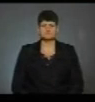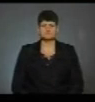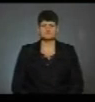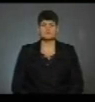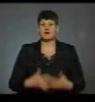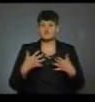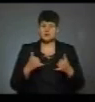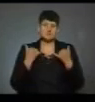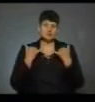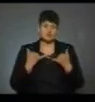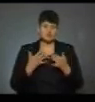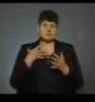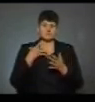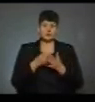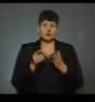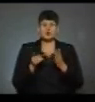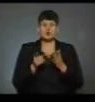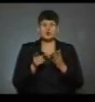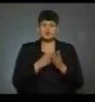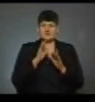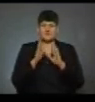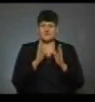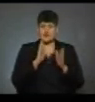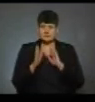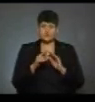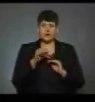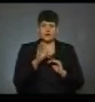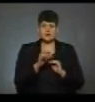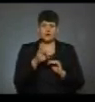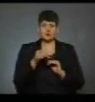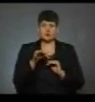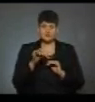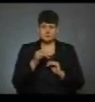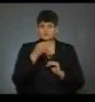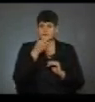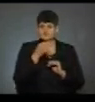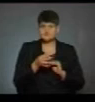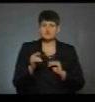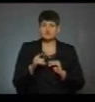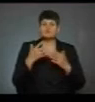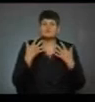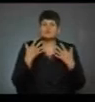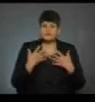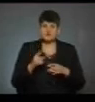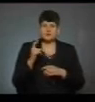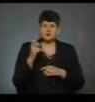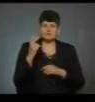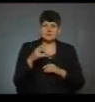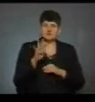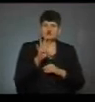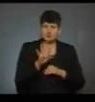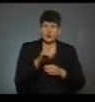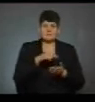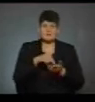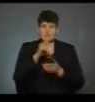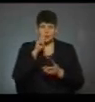А вже сьогодні на своїй сторінці у Фейсбук Олексій Гончарук оприлюднив дані про те, що вже у 124 містах